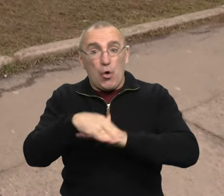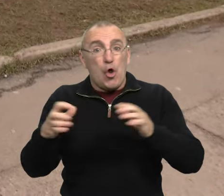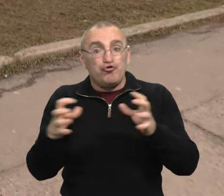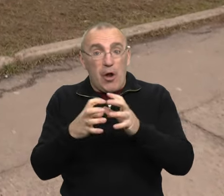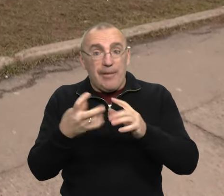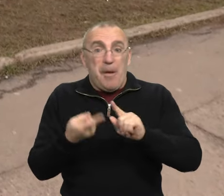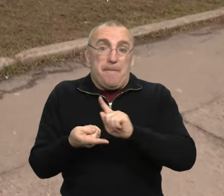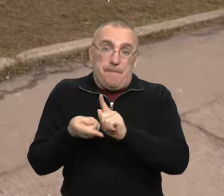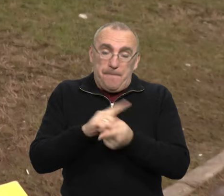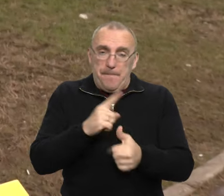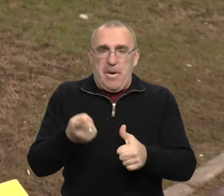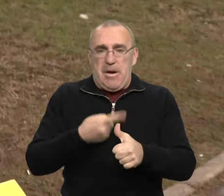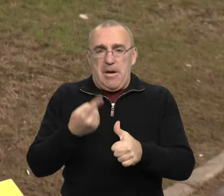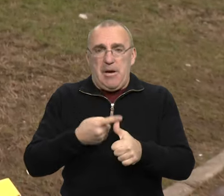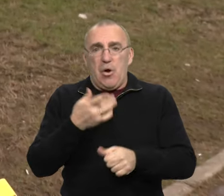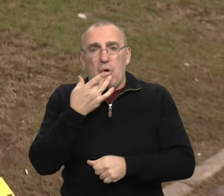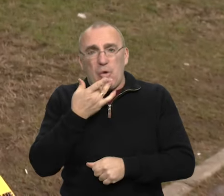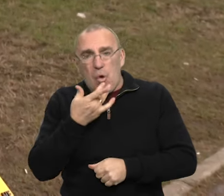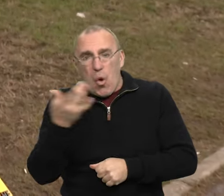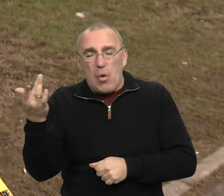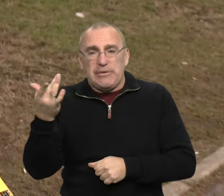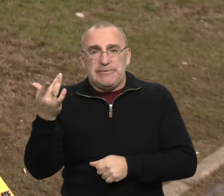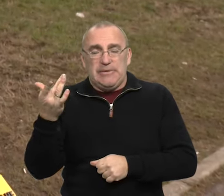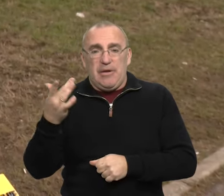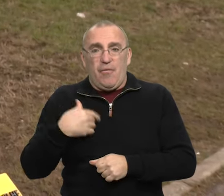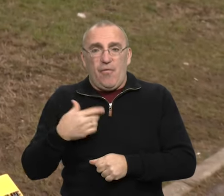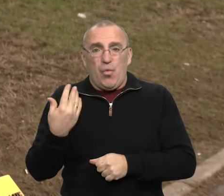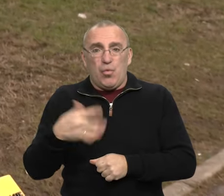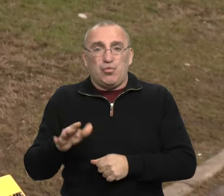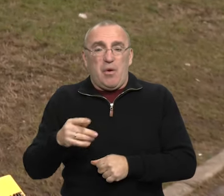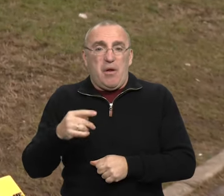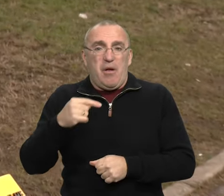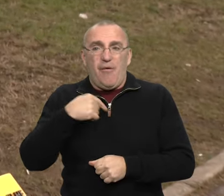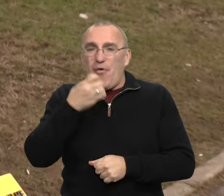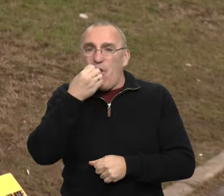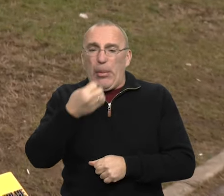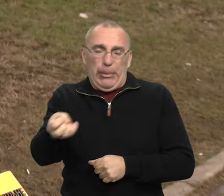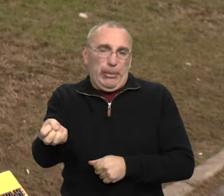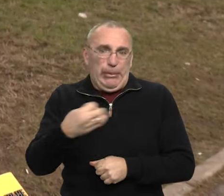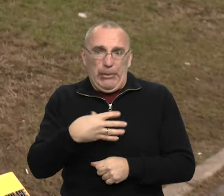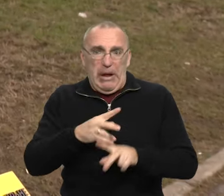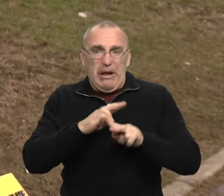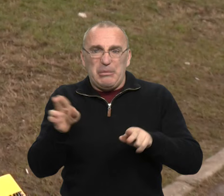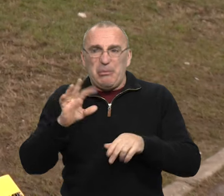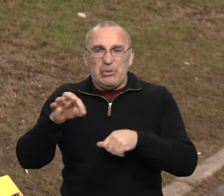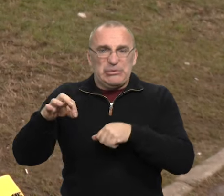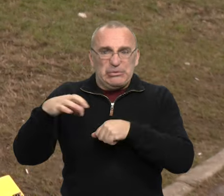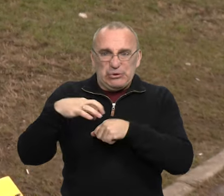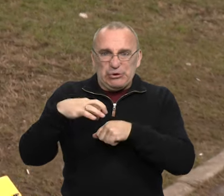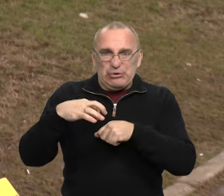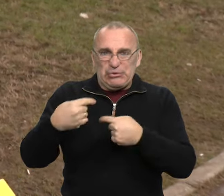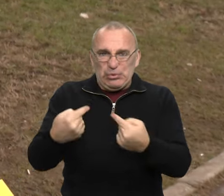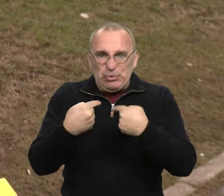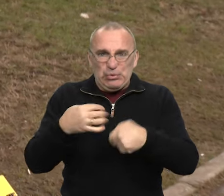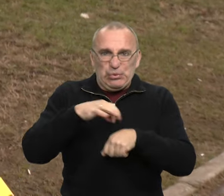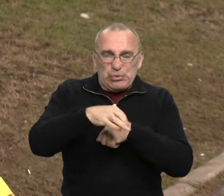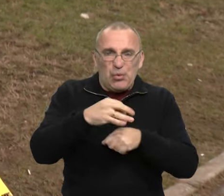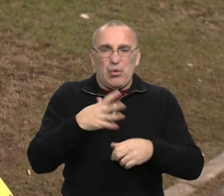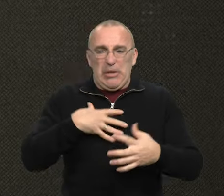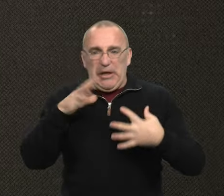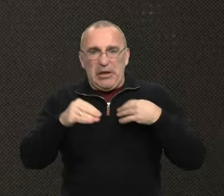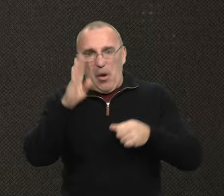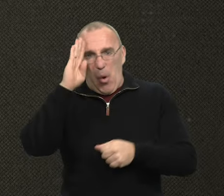необхідно перейменувати російські і радянські просто Наскільки нам вони в душу наплювали як вони над нами знущаються на даний момент скільки гине